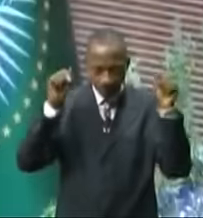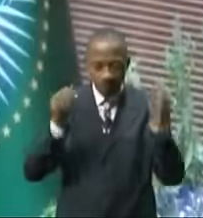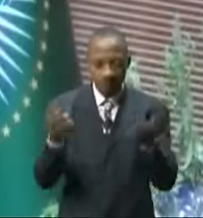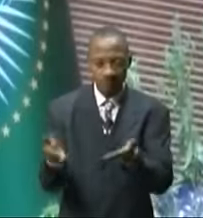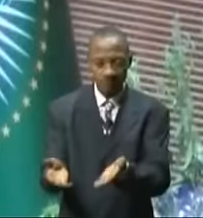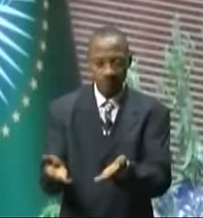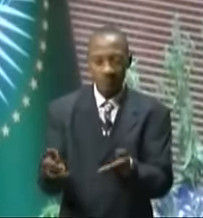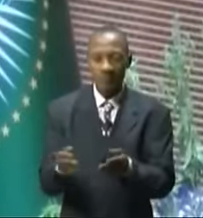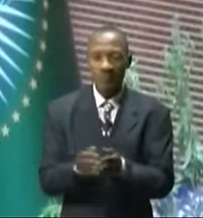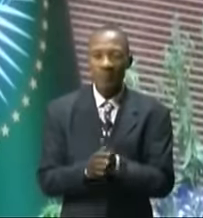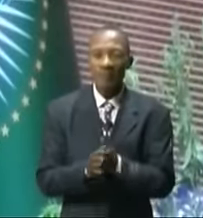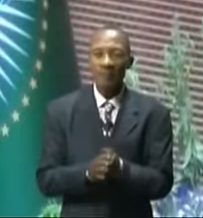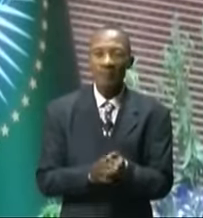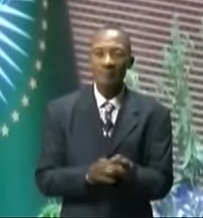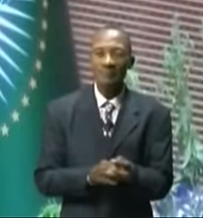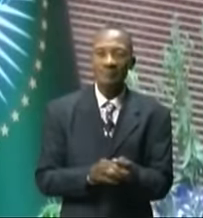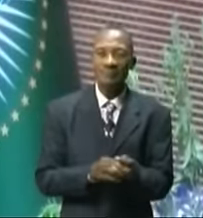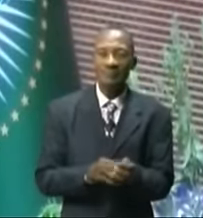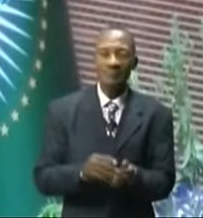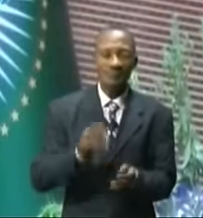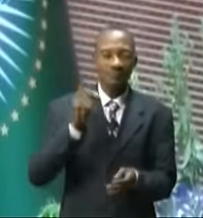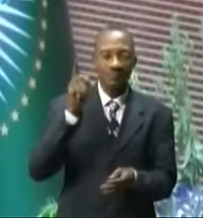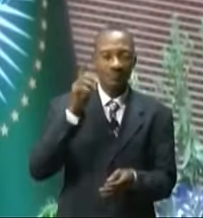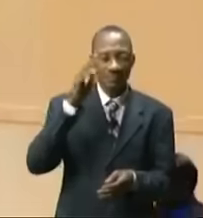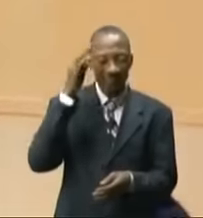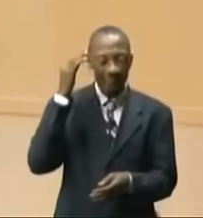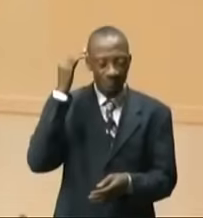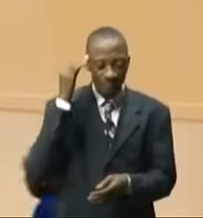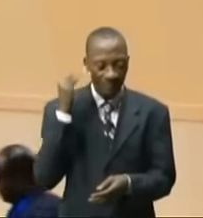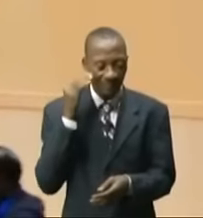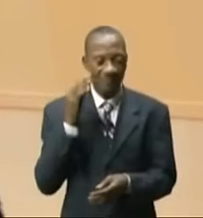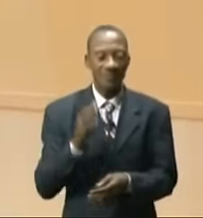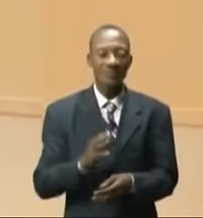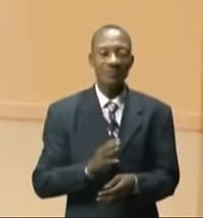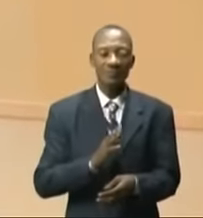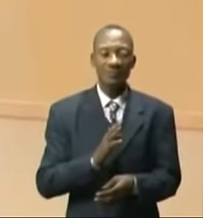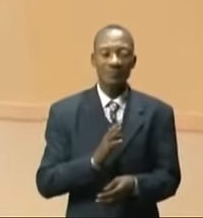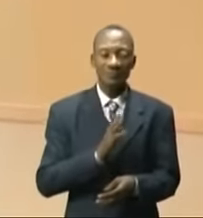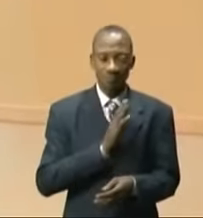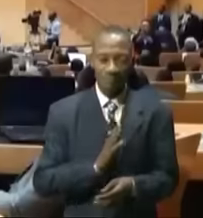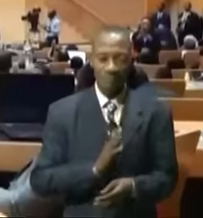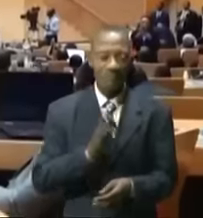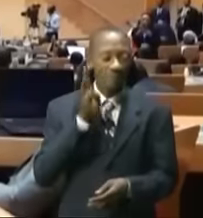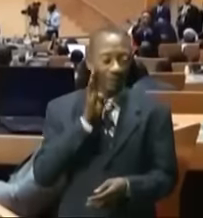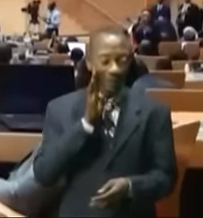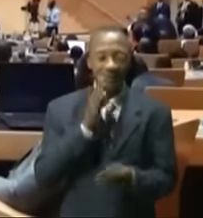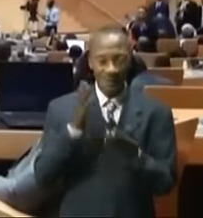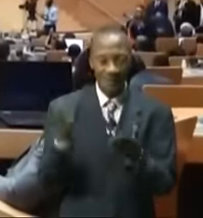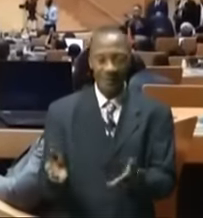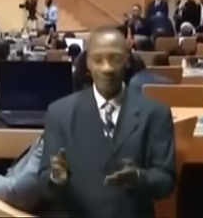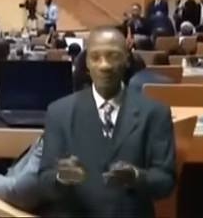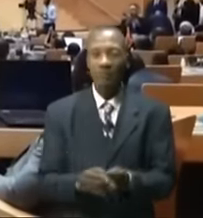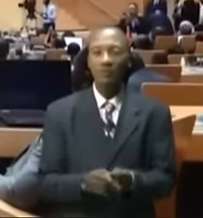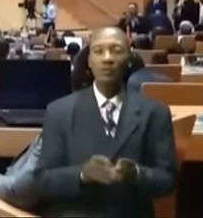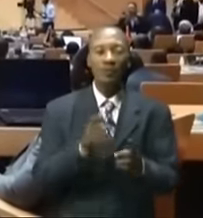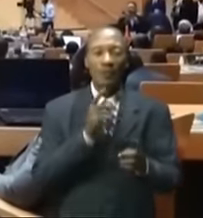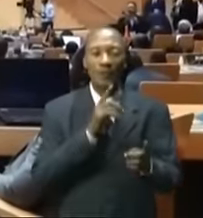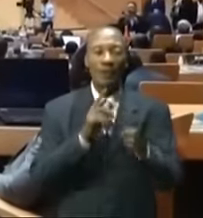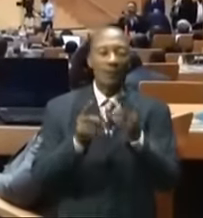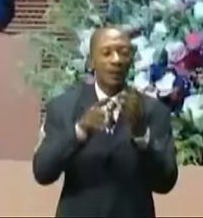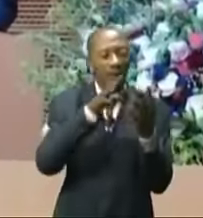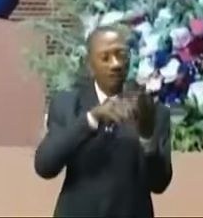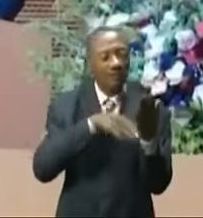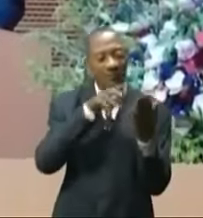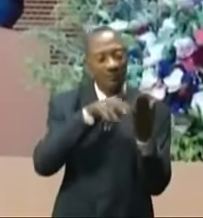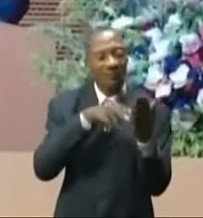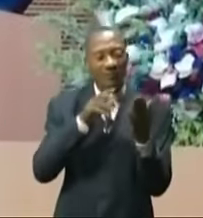ministre palestinien le docteur Mohamed Chetaille. Lors des allocutions des circonstances, tous les intervenants ont peint un tableau peu reluisant